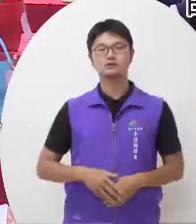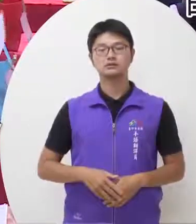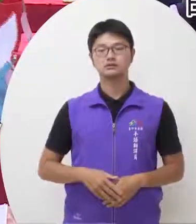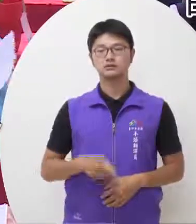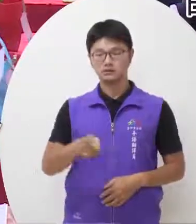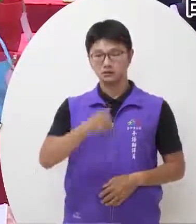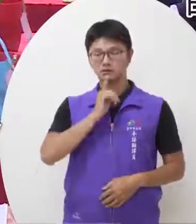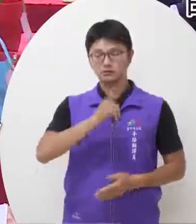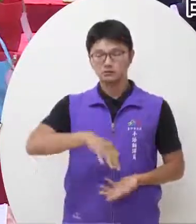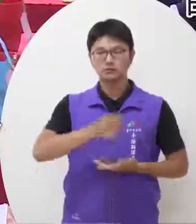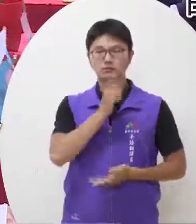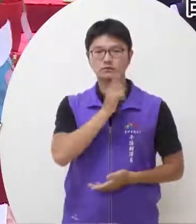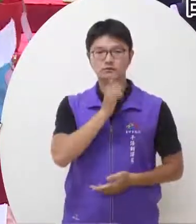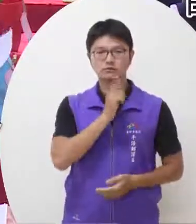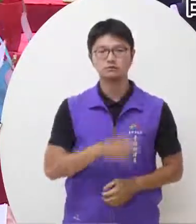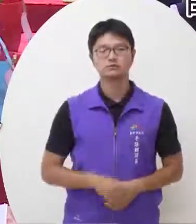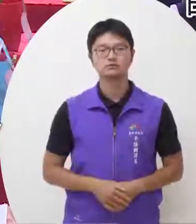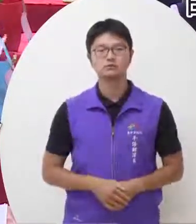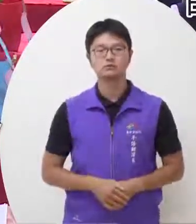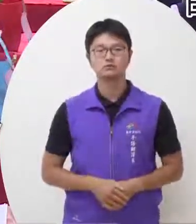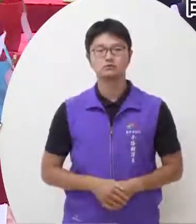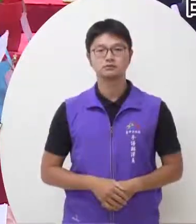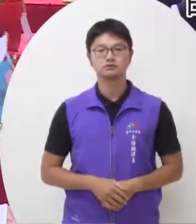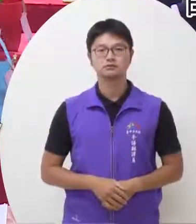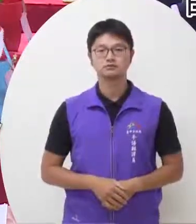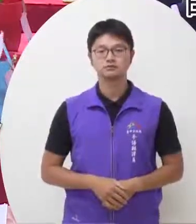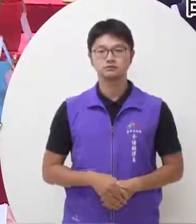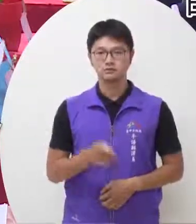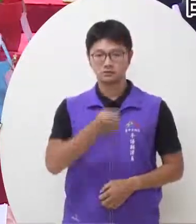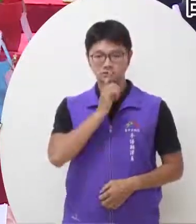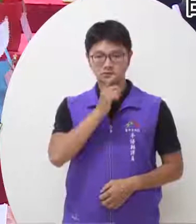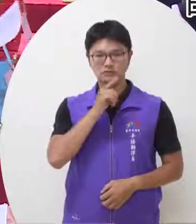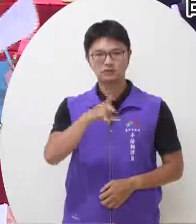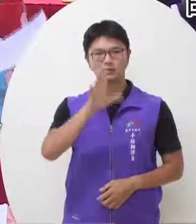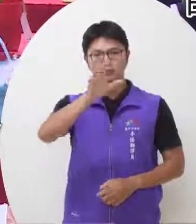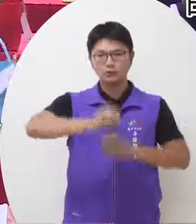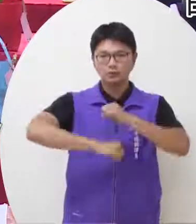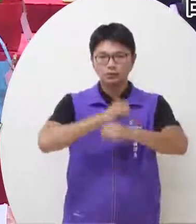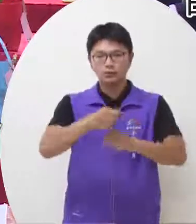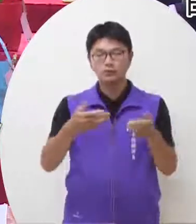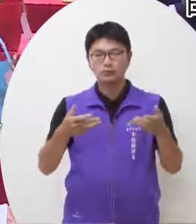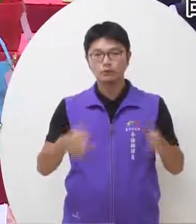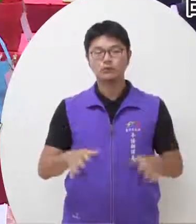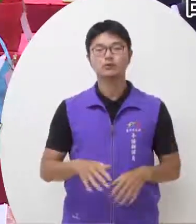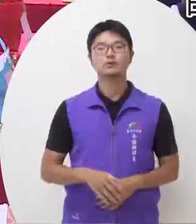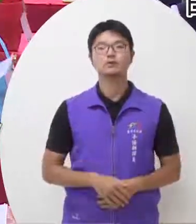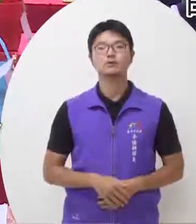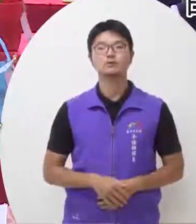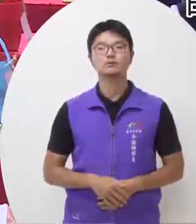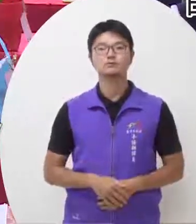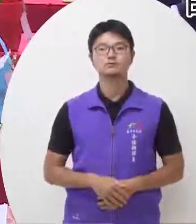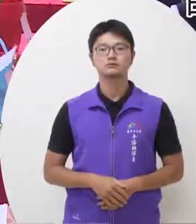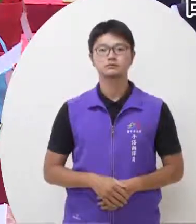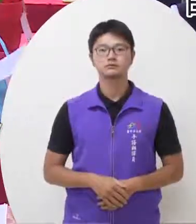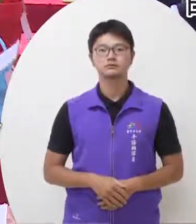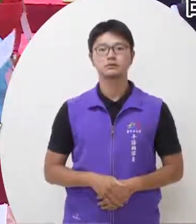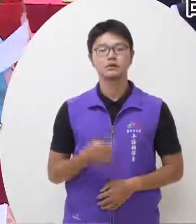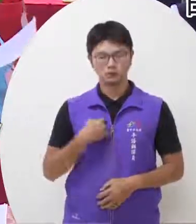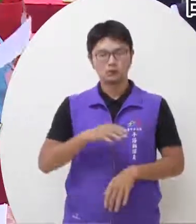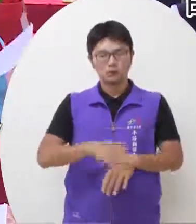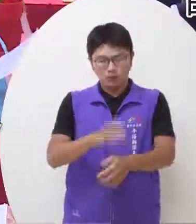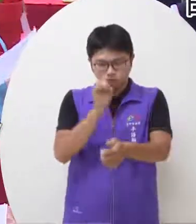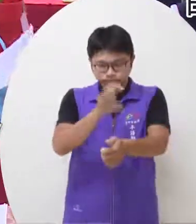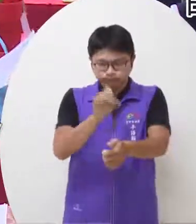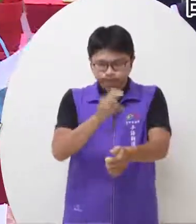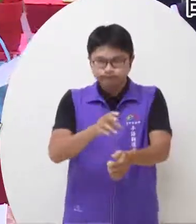因为常常有游民，还有一些去那边活动人口多，我们也多次的联合一起来进行劝导啊，跟